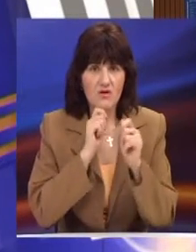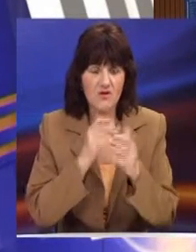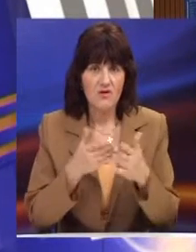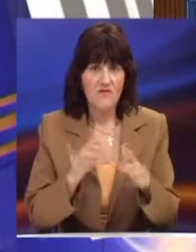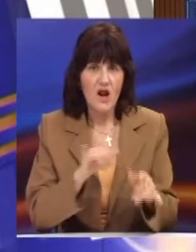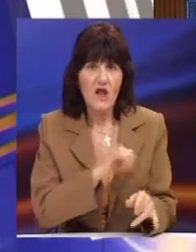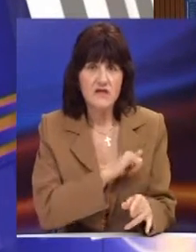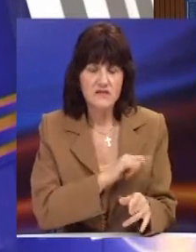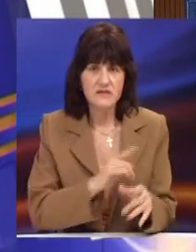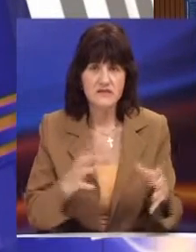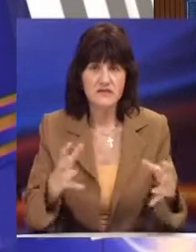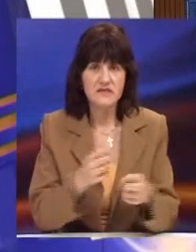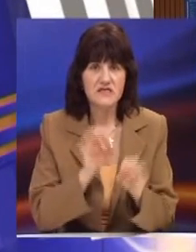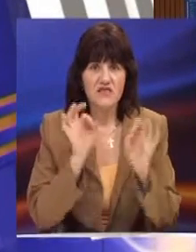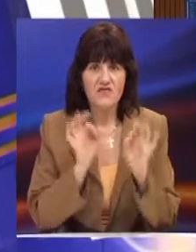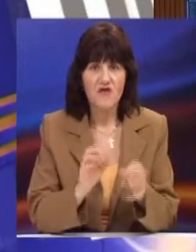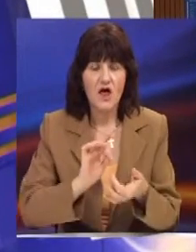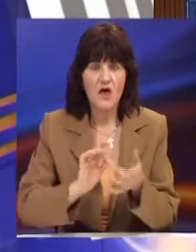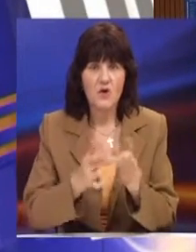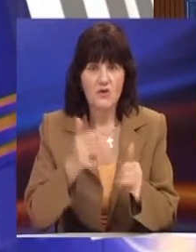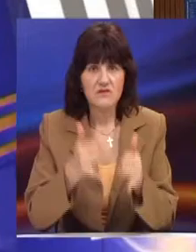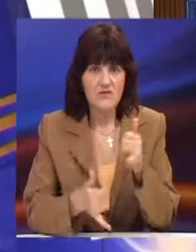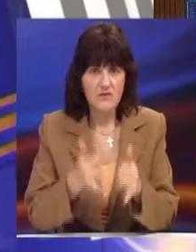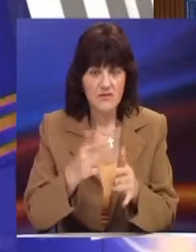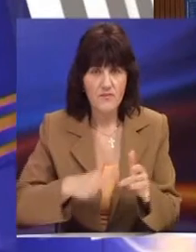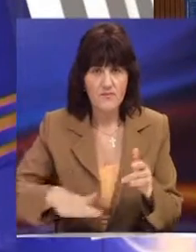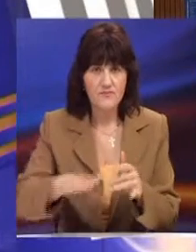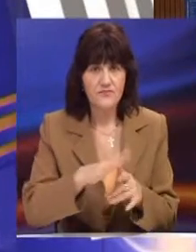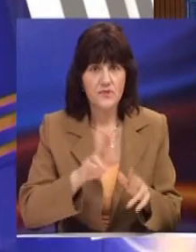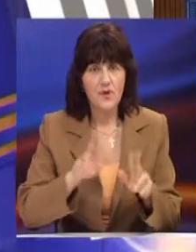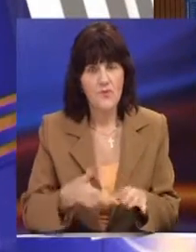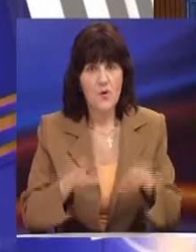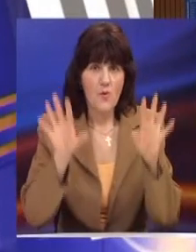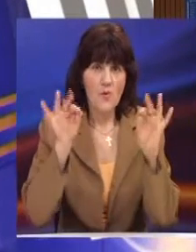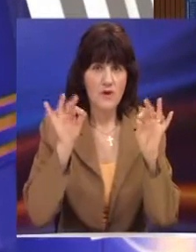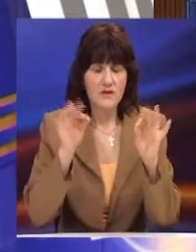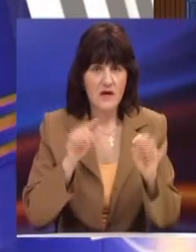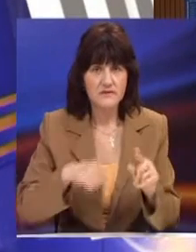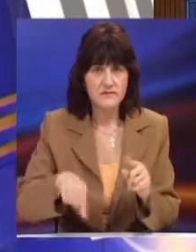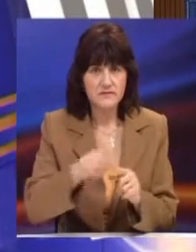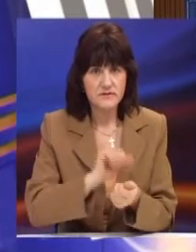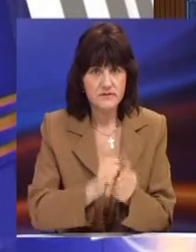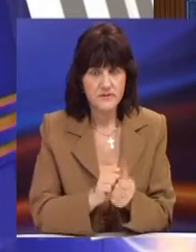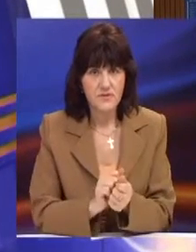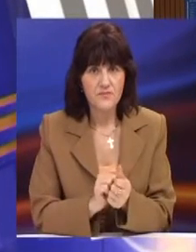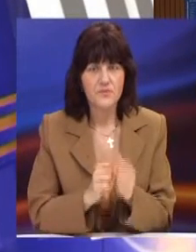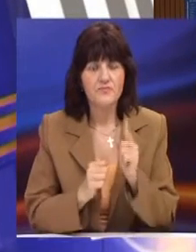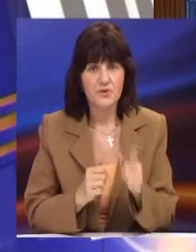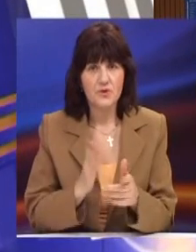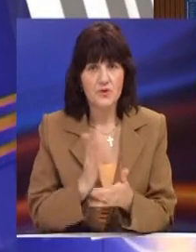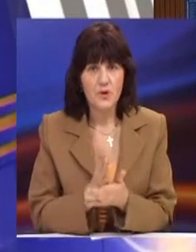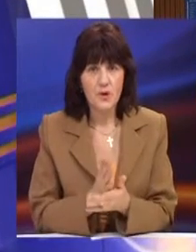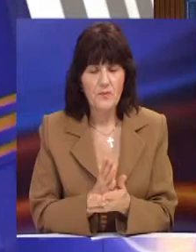jako veliko interesovanje, na svako nadmetanje je njih prijavljeno i po 10 i tu će doći